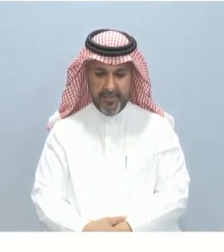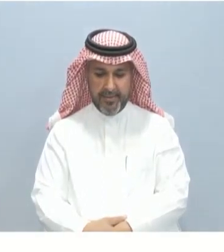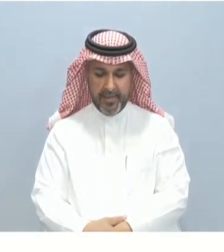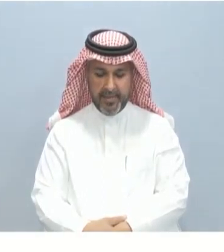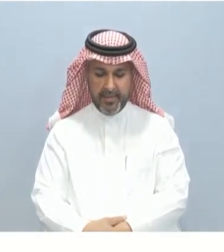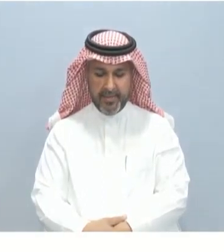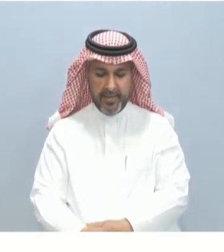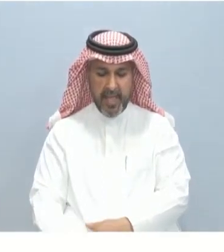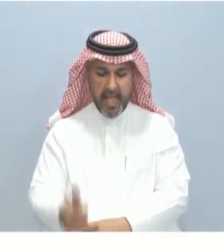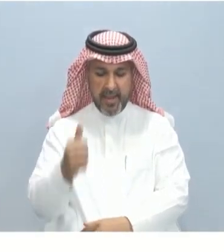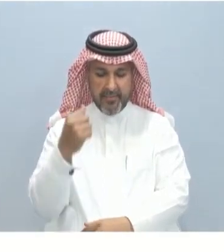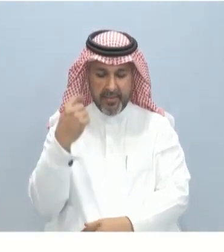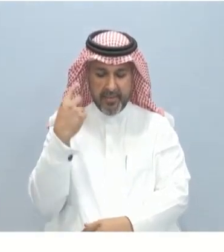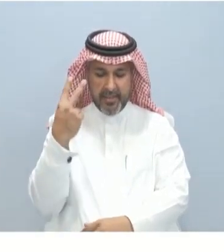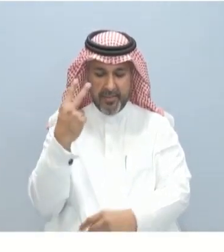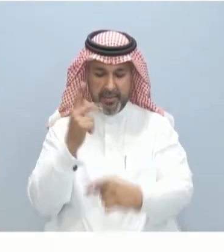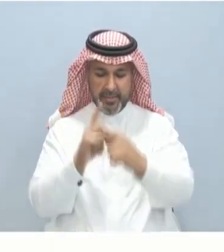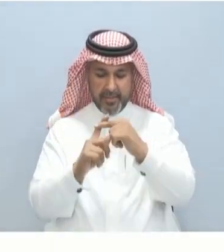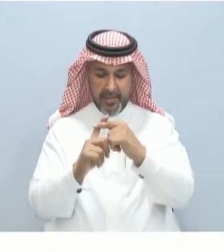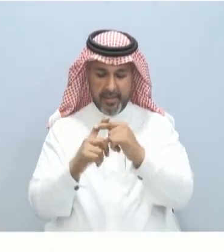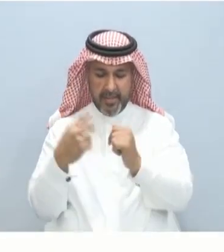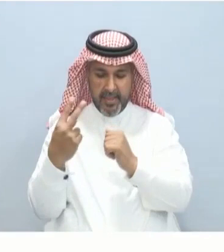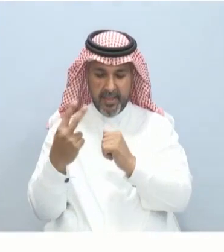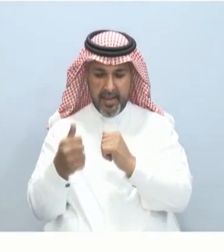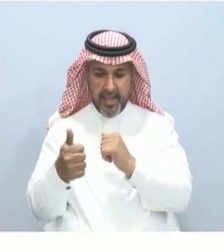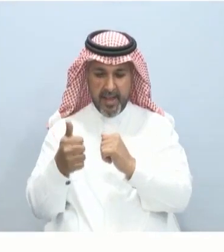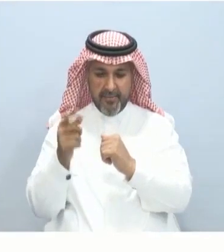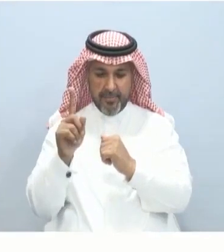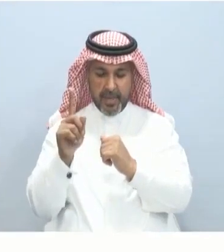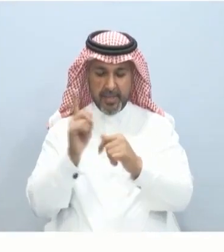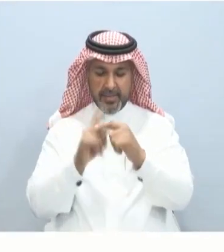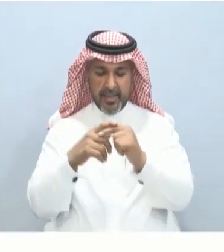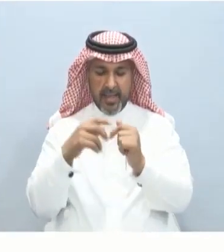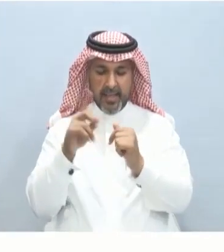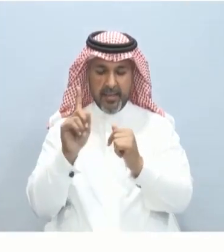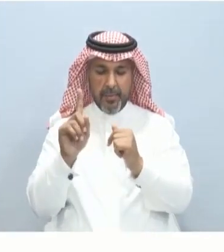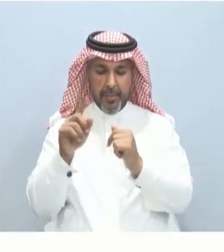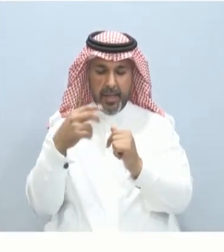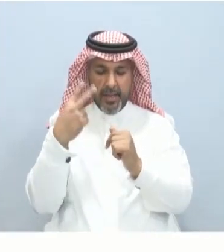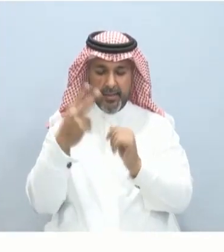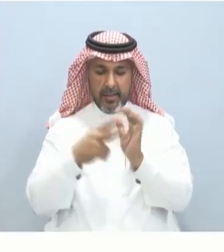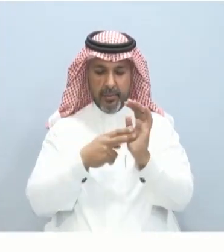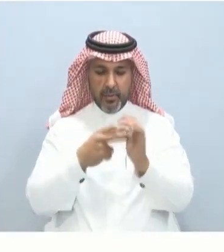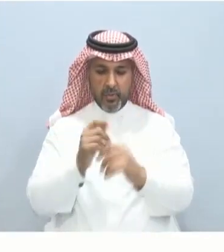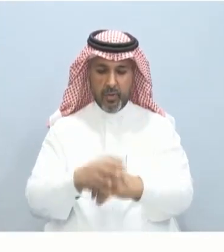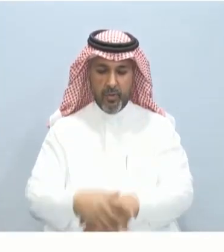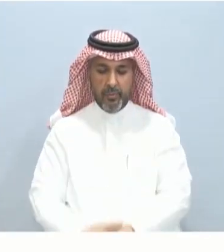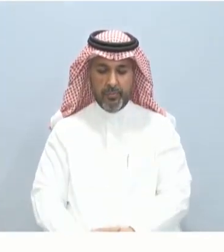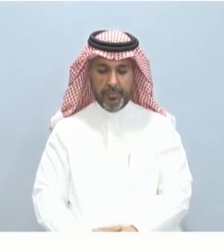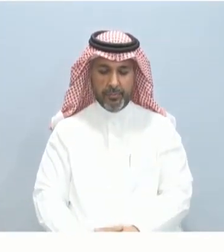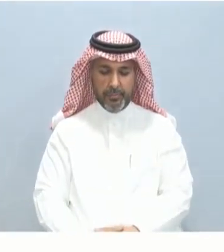كتابتها بهذا الشكل الف تربيع زائد اثنين الف باء هذا ما يسمى الحد الاوسط